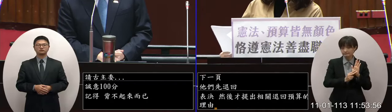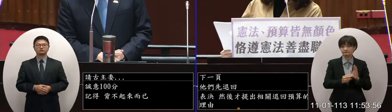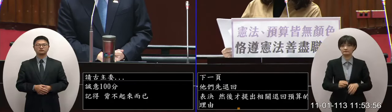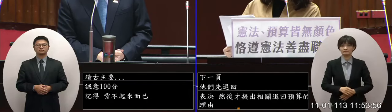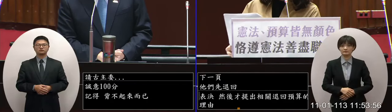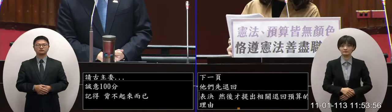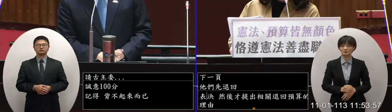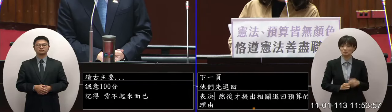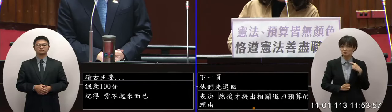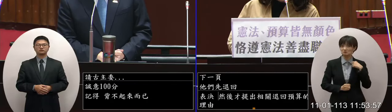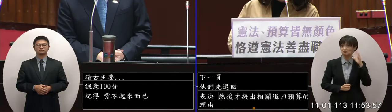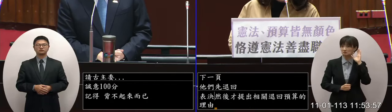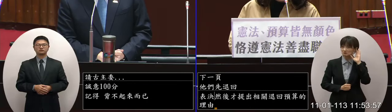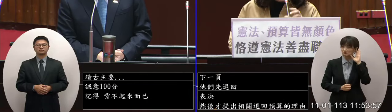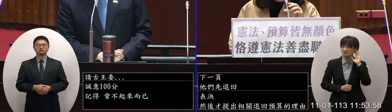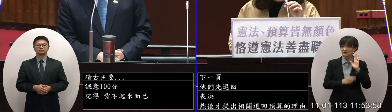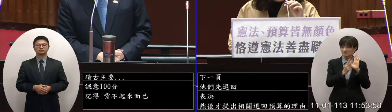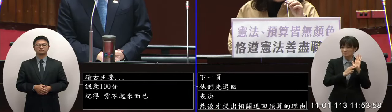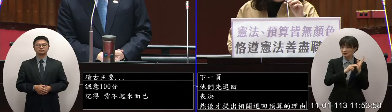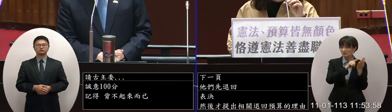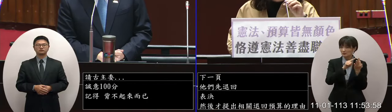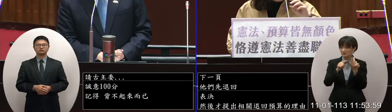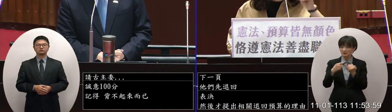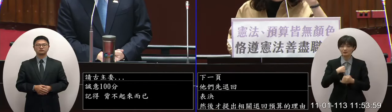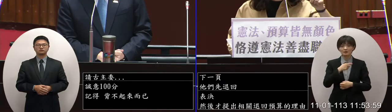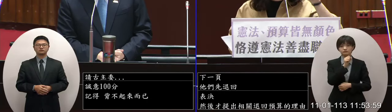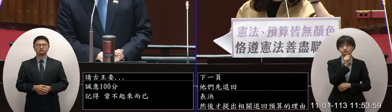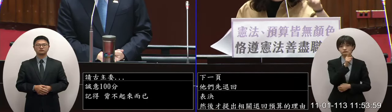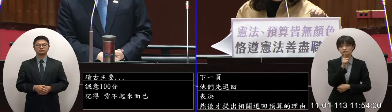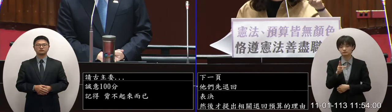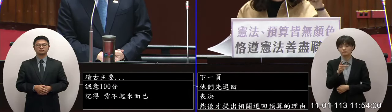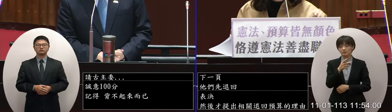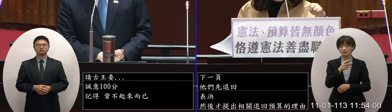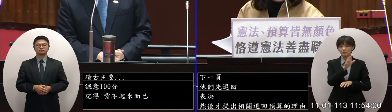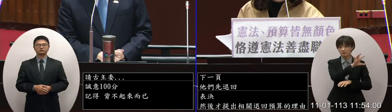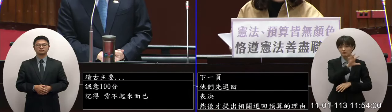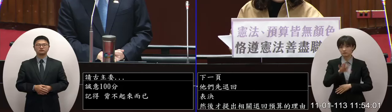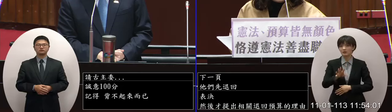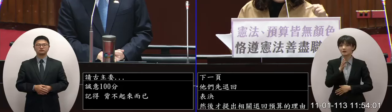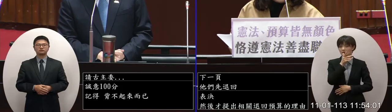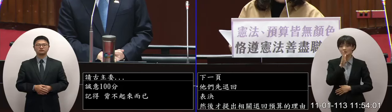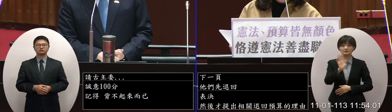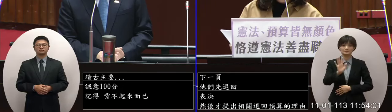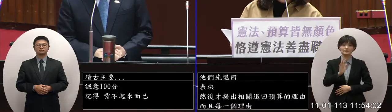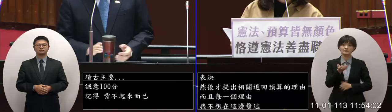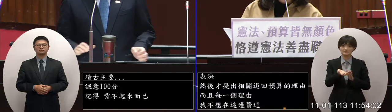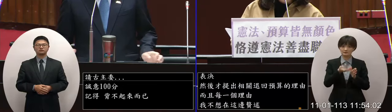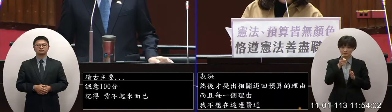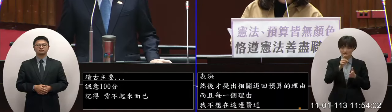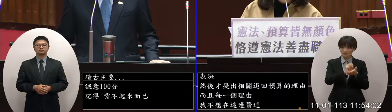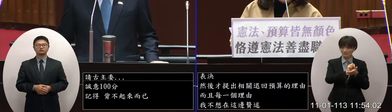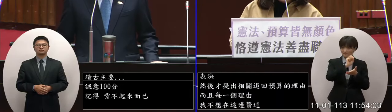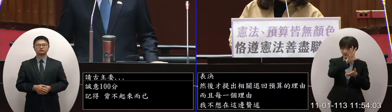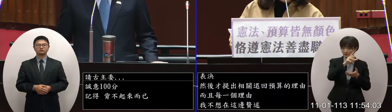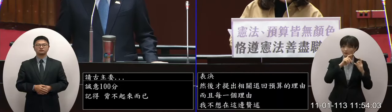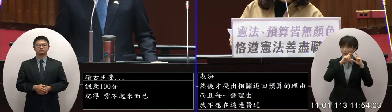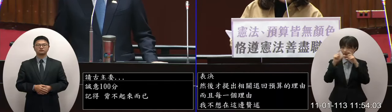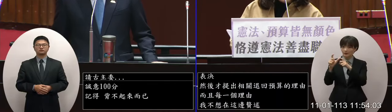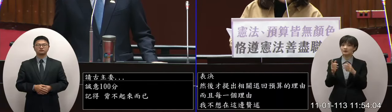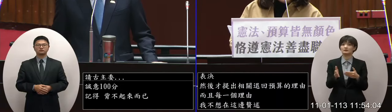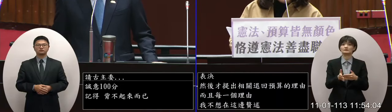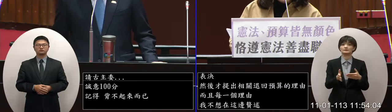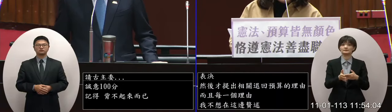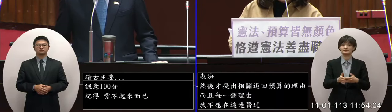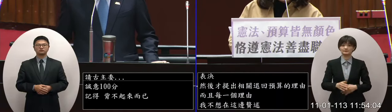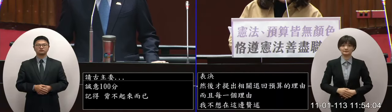由我不想在这里赘述啊，因为刚刚您都在您清楚的预算报告里头回应了这些挡